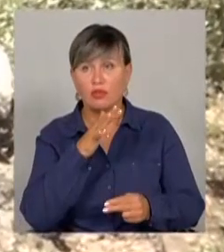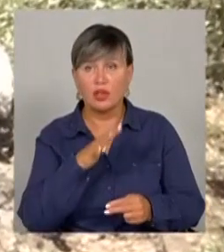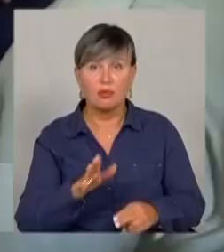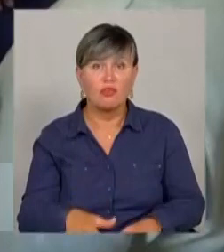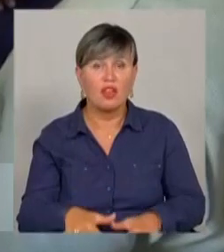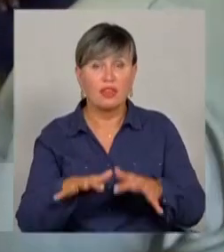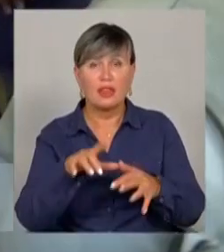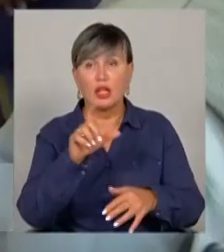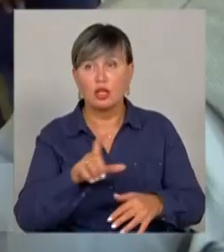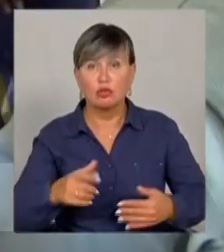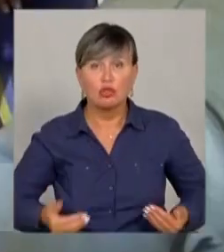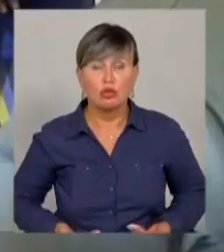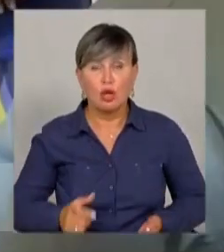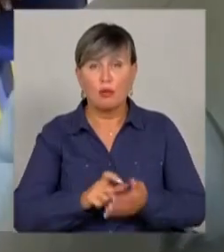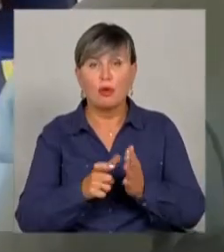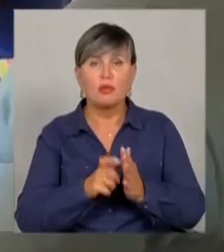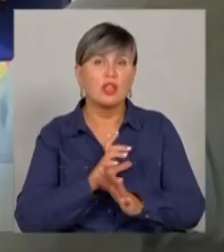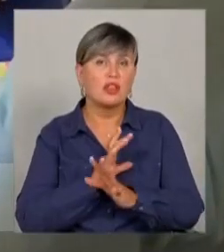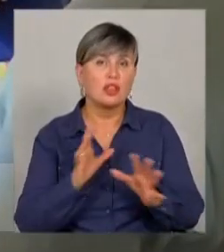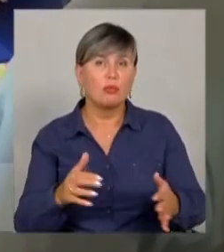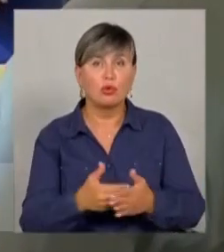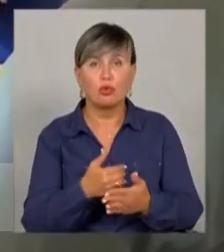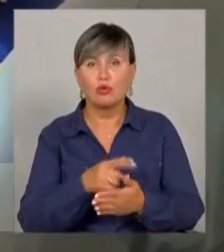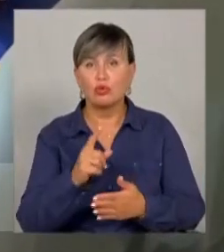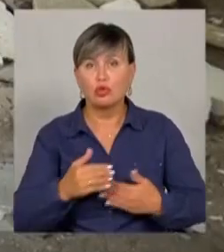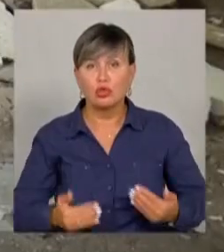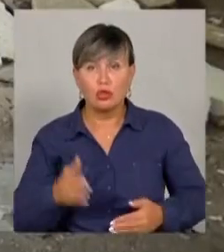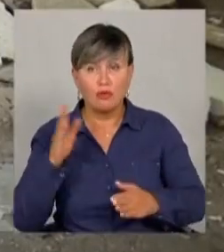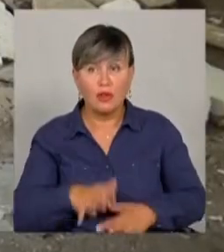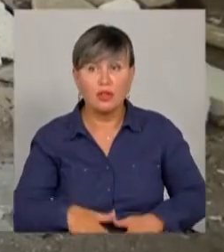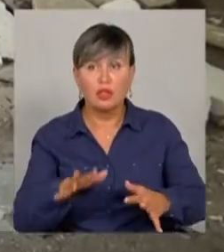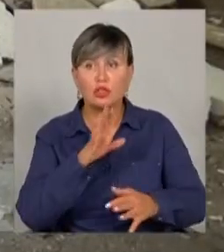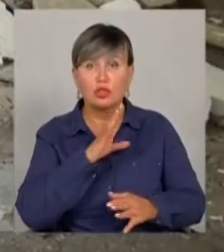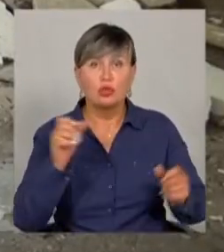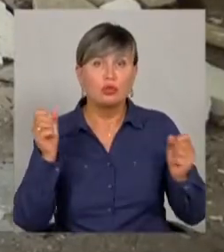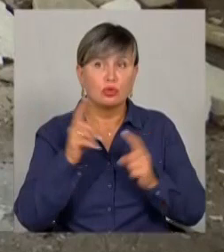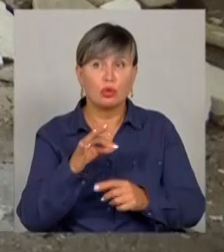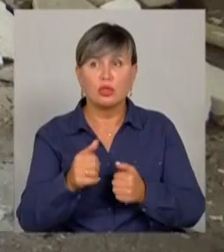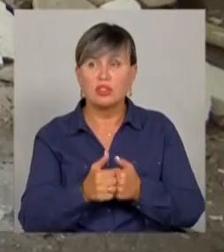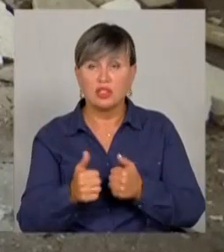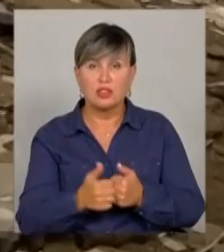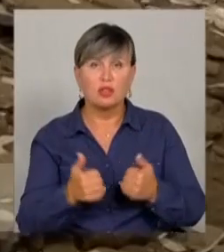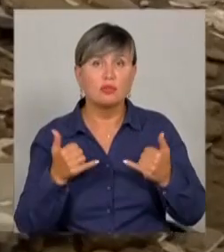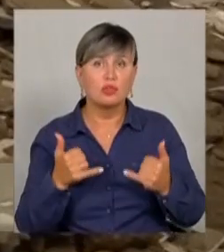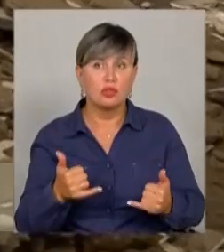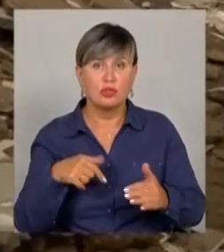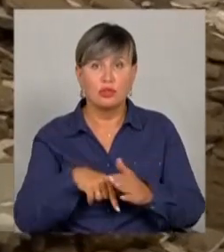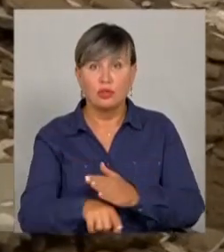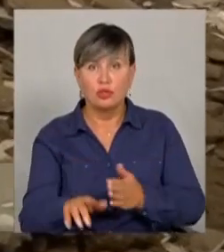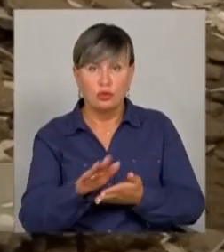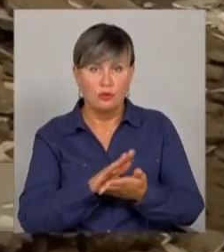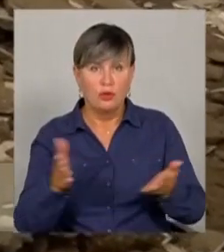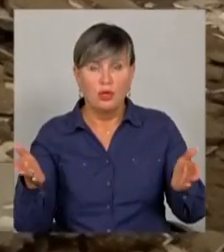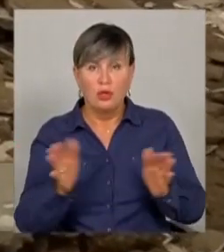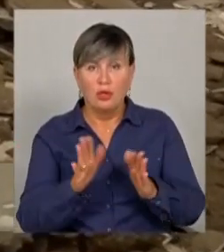наводнения людей в жилом помещении не было. Новость о том, что их жилье затопило, женщина узнала от соседей. Сейчас от былого уюта ничего